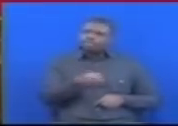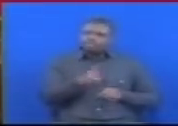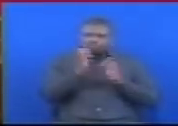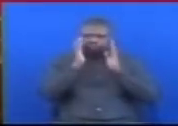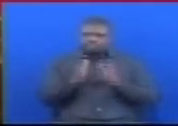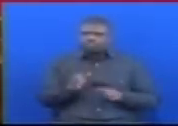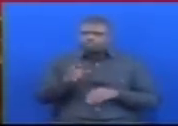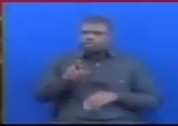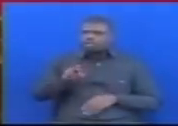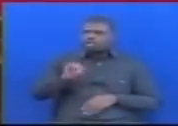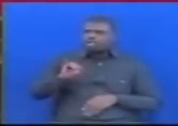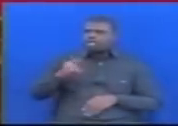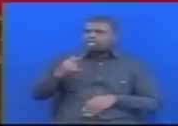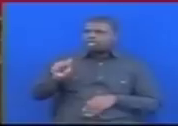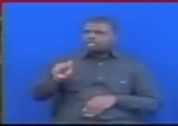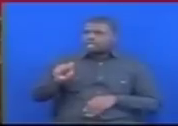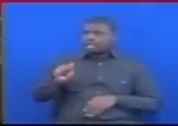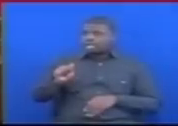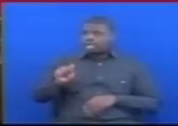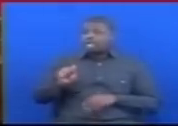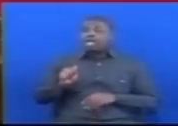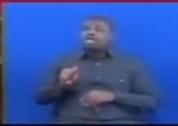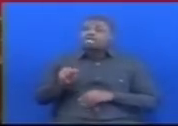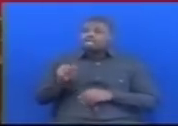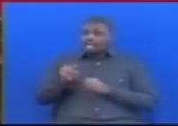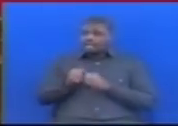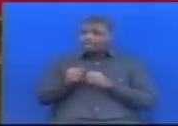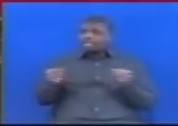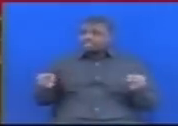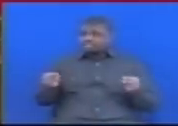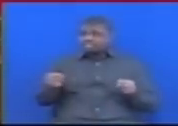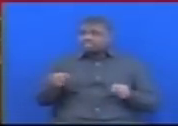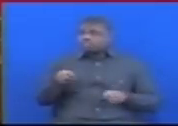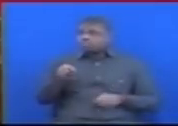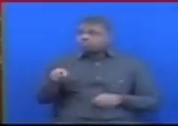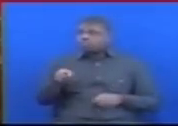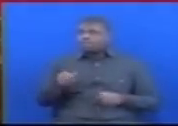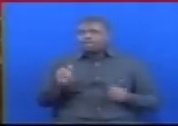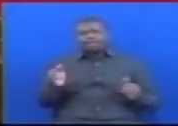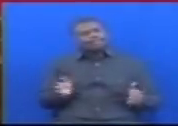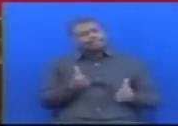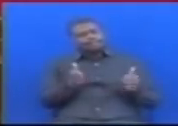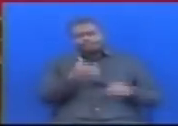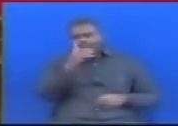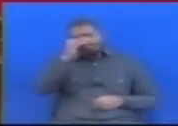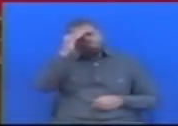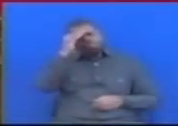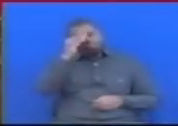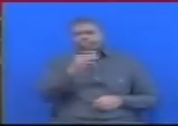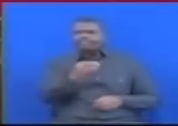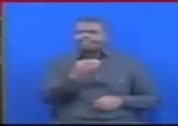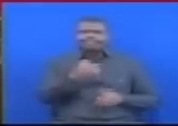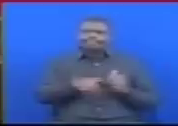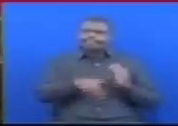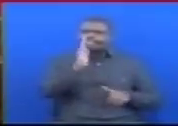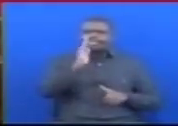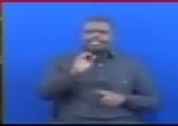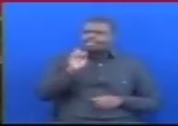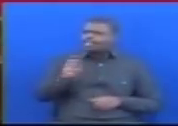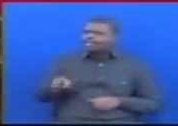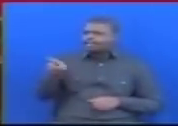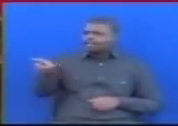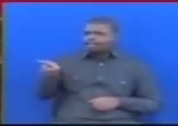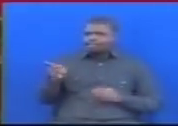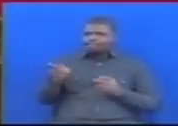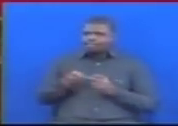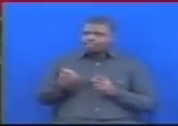Kabati kwa jinsi ambavyo amekuwa akitetea sana jeshi letu la polisi katika mkoa wa Iringa. Lakini